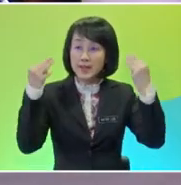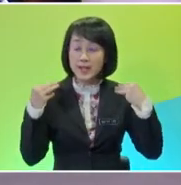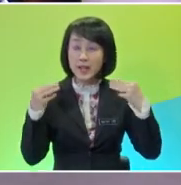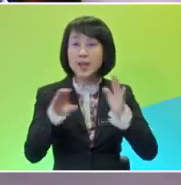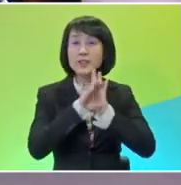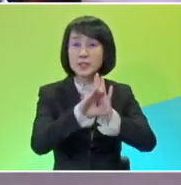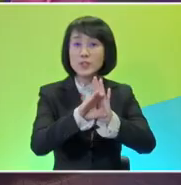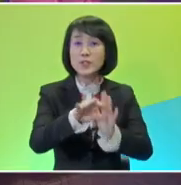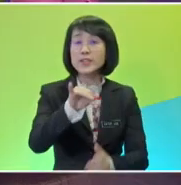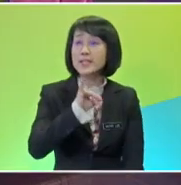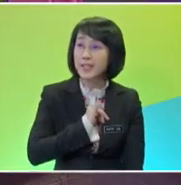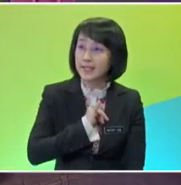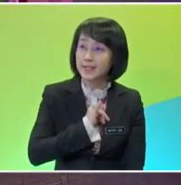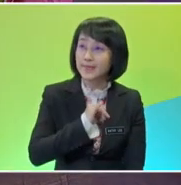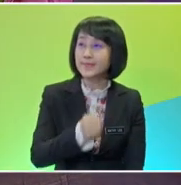yesayangan